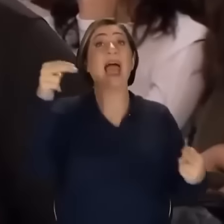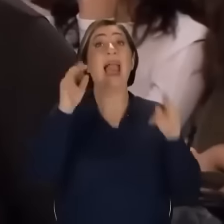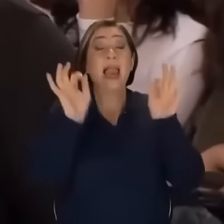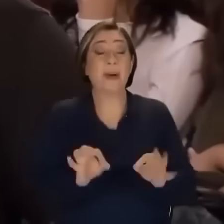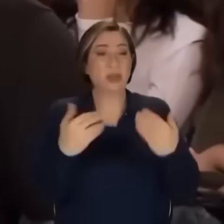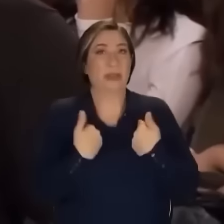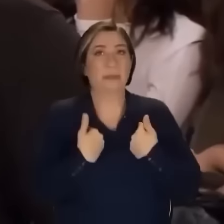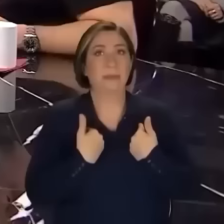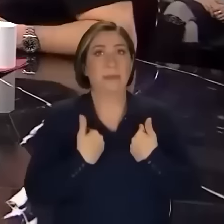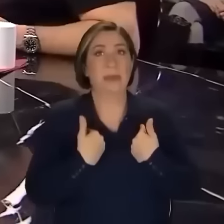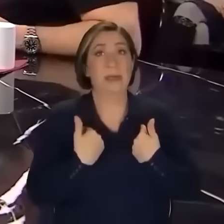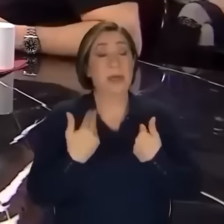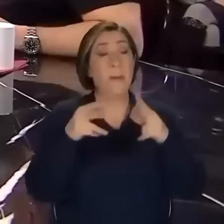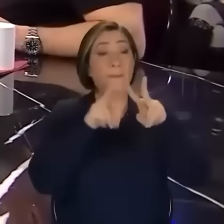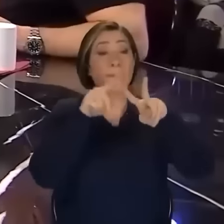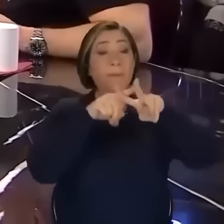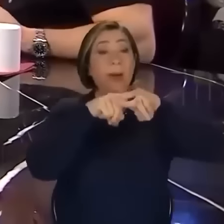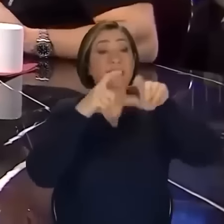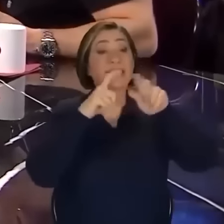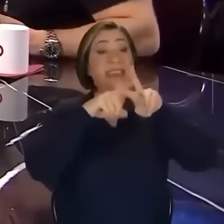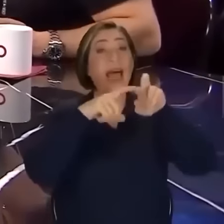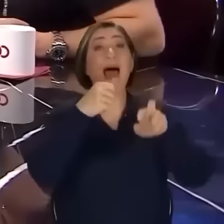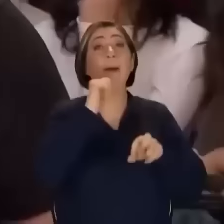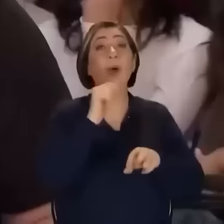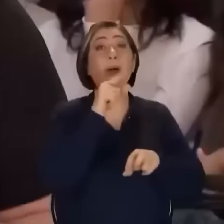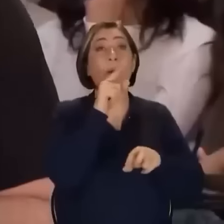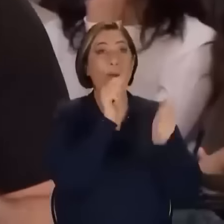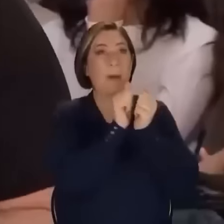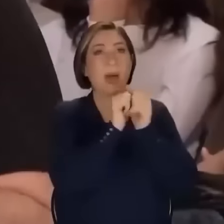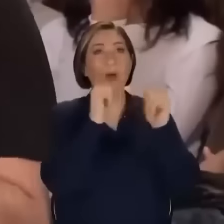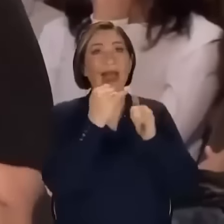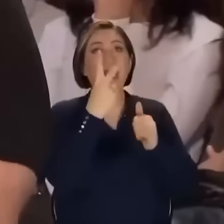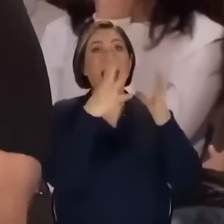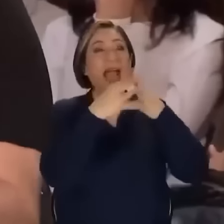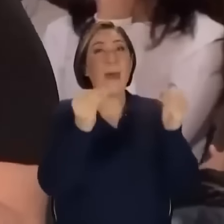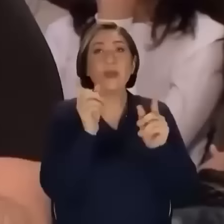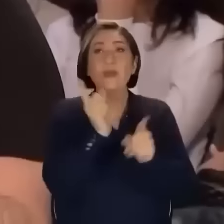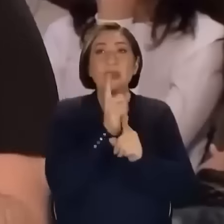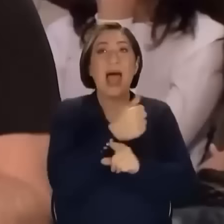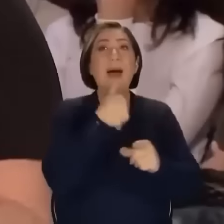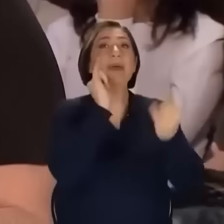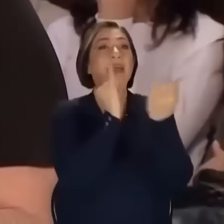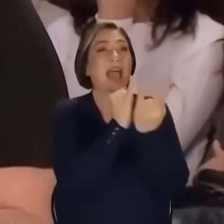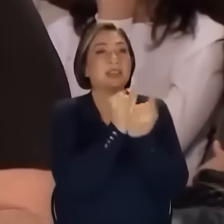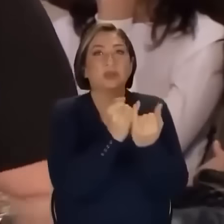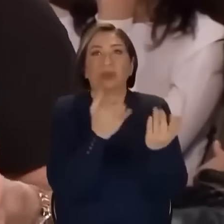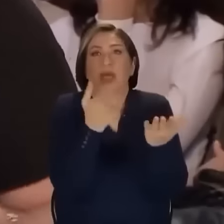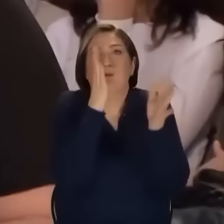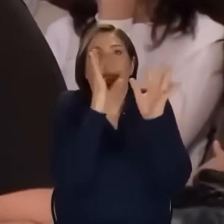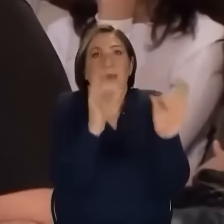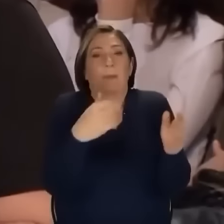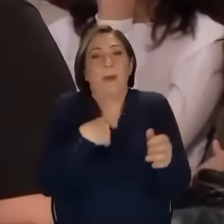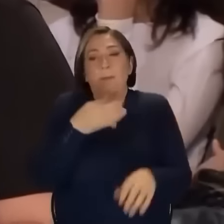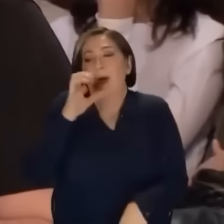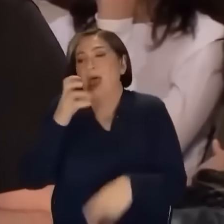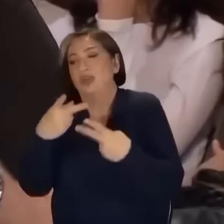başlamıştım masan abiyle beraber oynadığımız o iki kaybeden türde abi kardeş Kim ki onlar yani ben bar